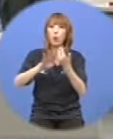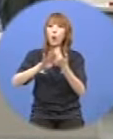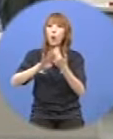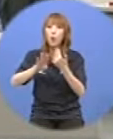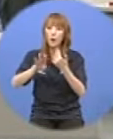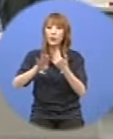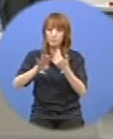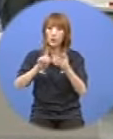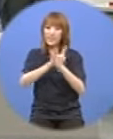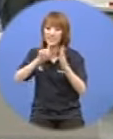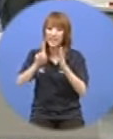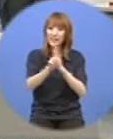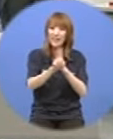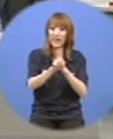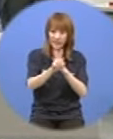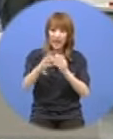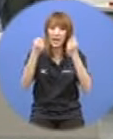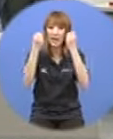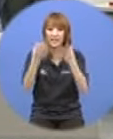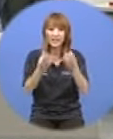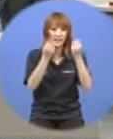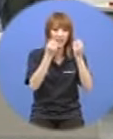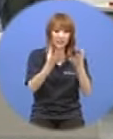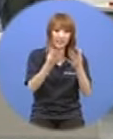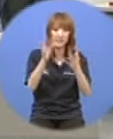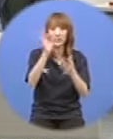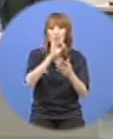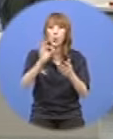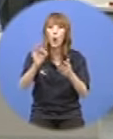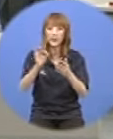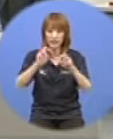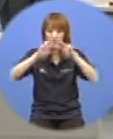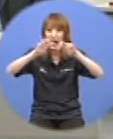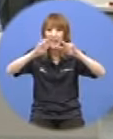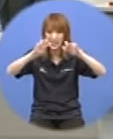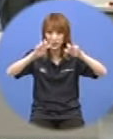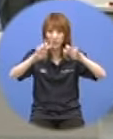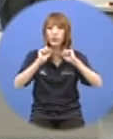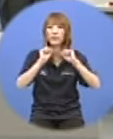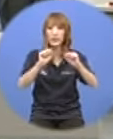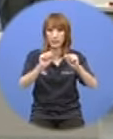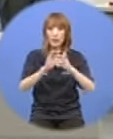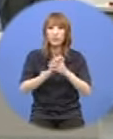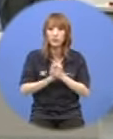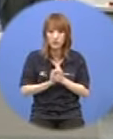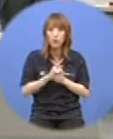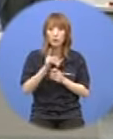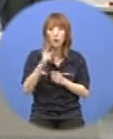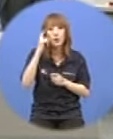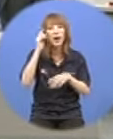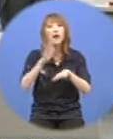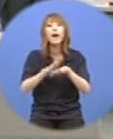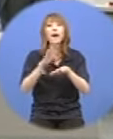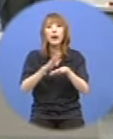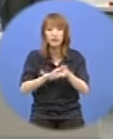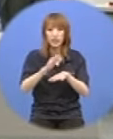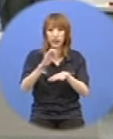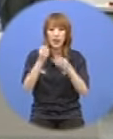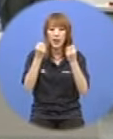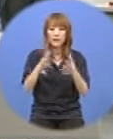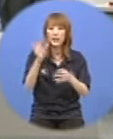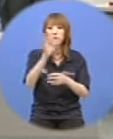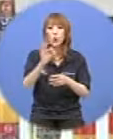駆けたような新しい製品開発というのが目立っておりますけれども、どんな考え方で製品開発を